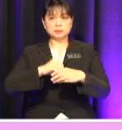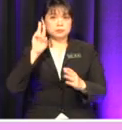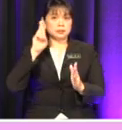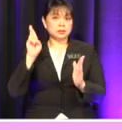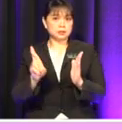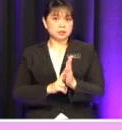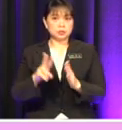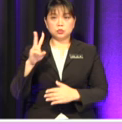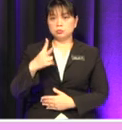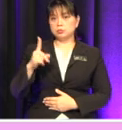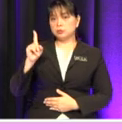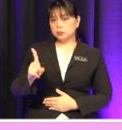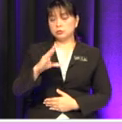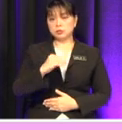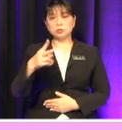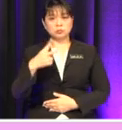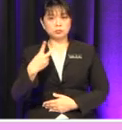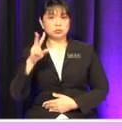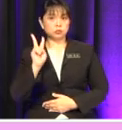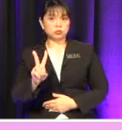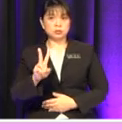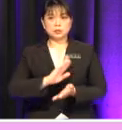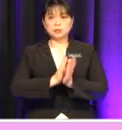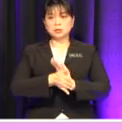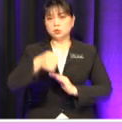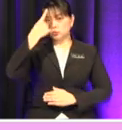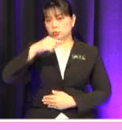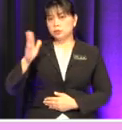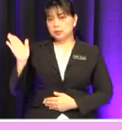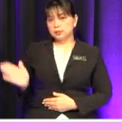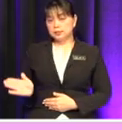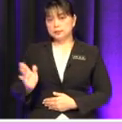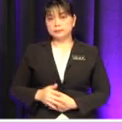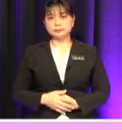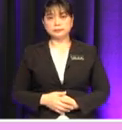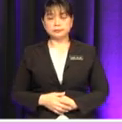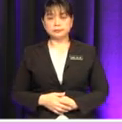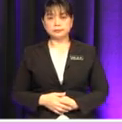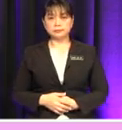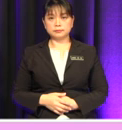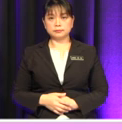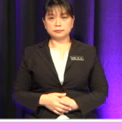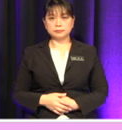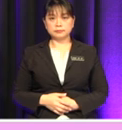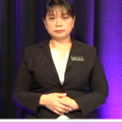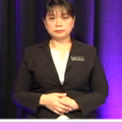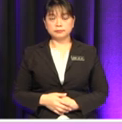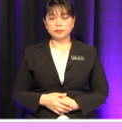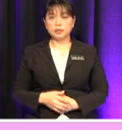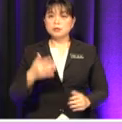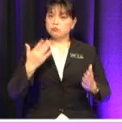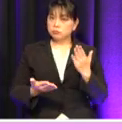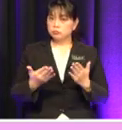dan 122 Oke jadi untuk yang ini Oke untuk yang ini Ivan mungkin